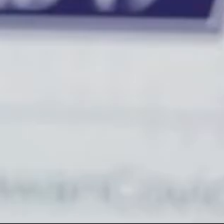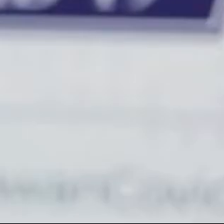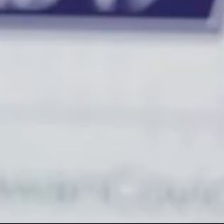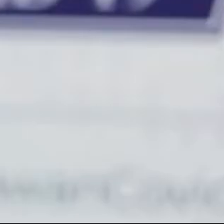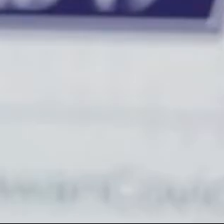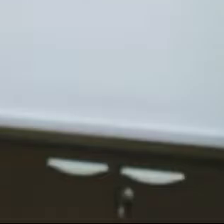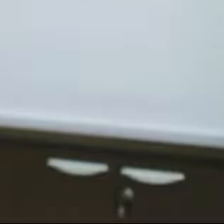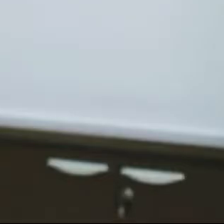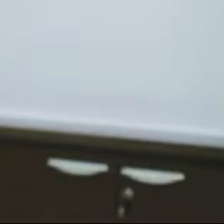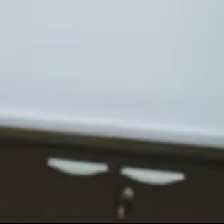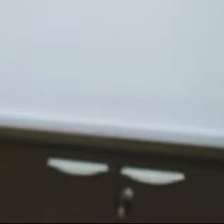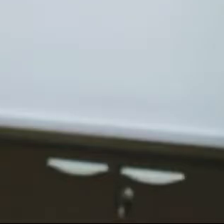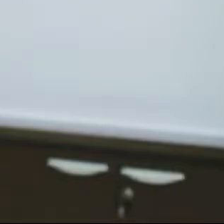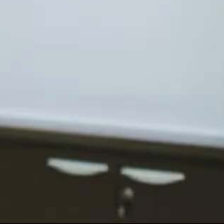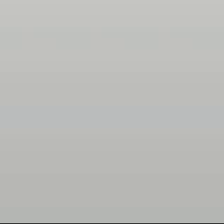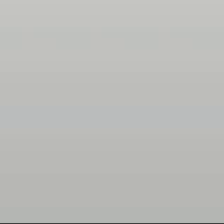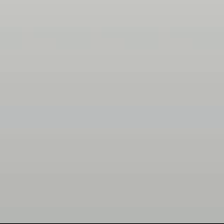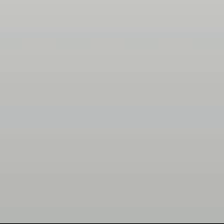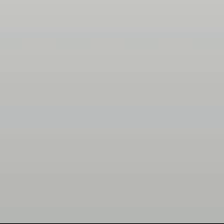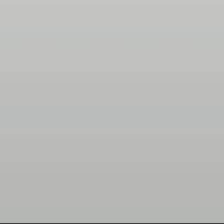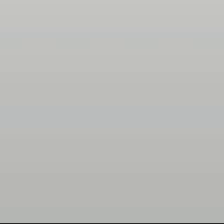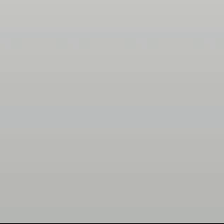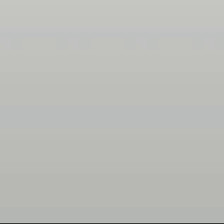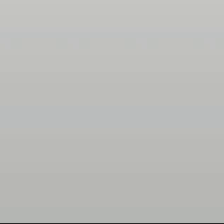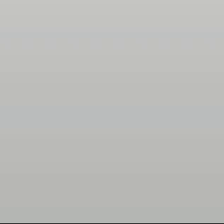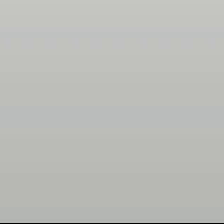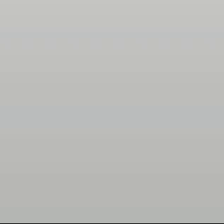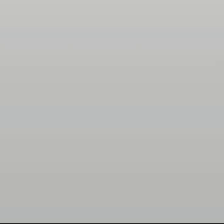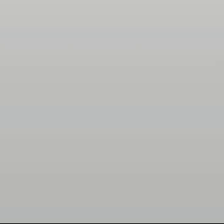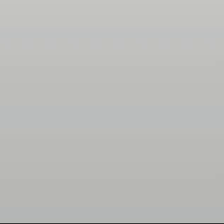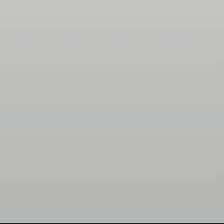sesama. Salam tangguh, salam kemanusiaan.